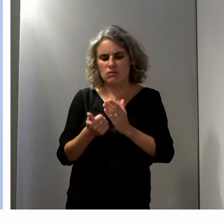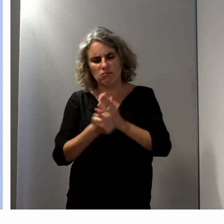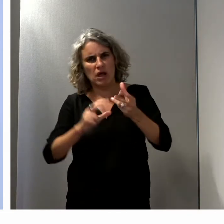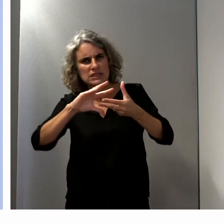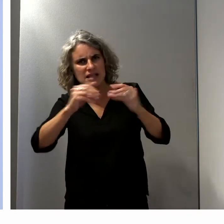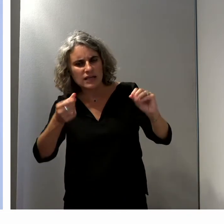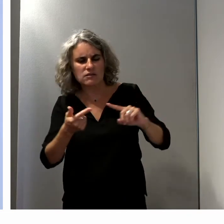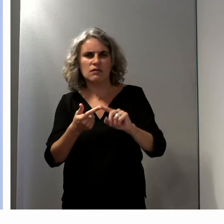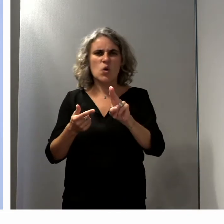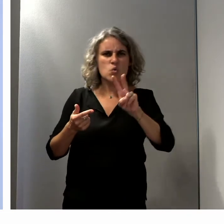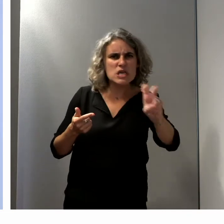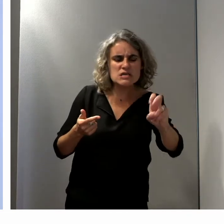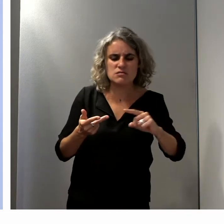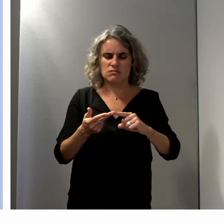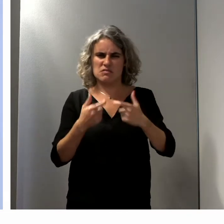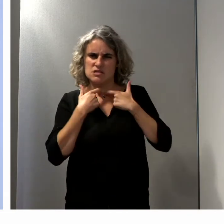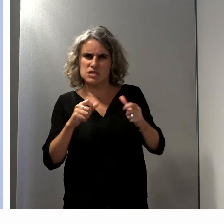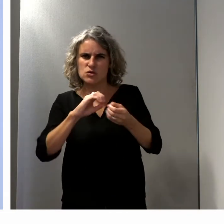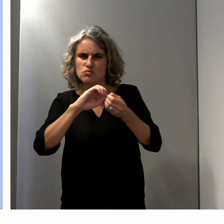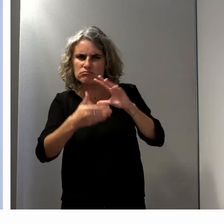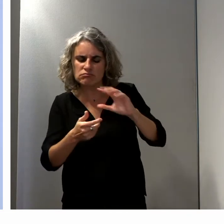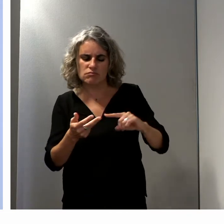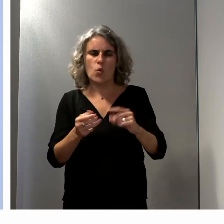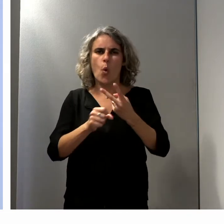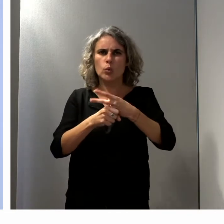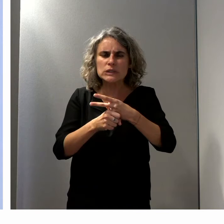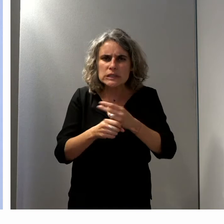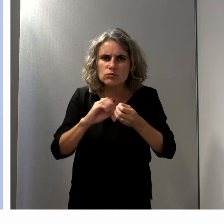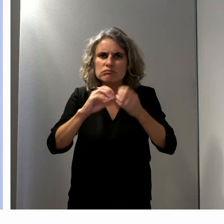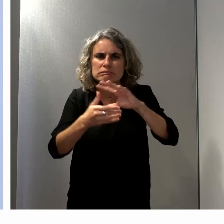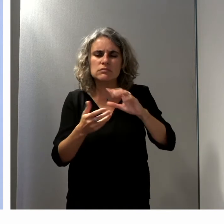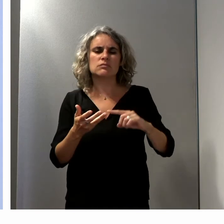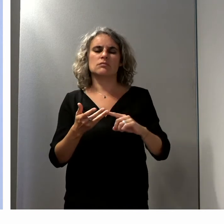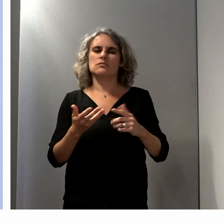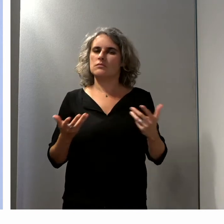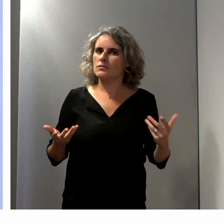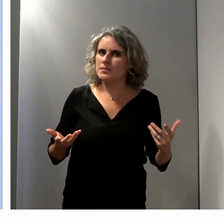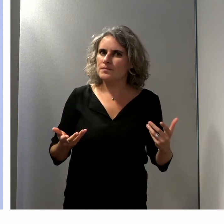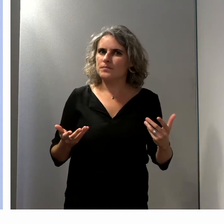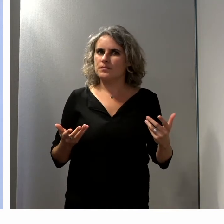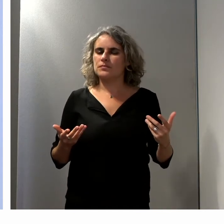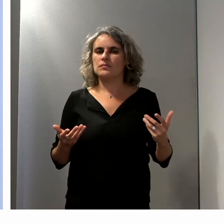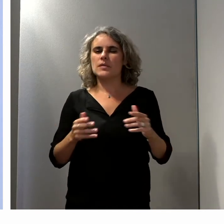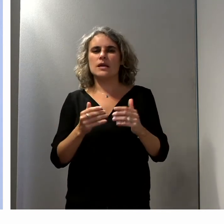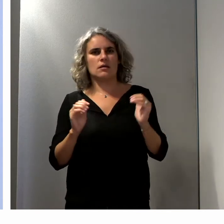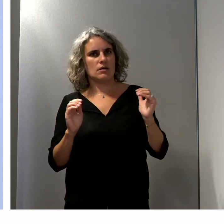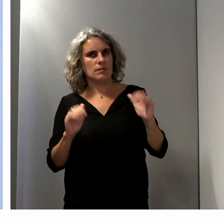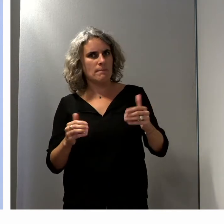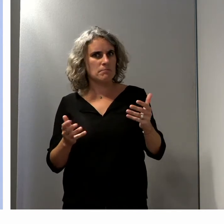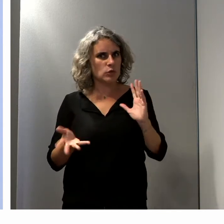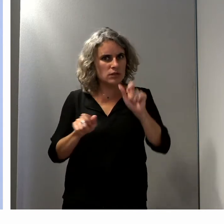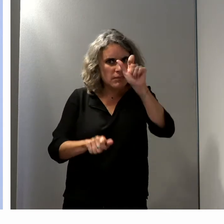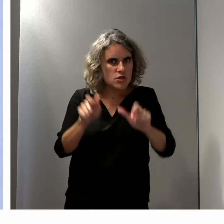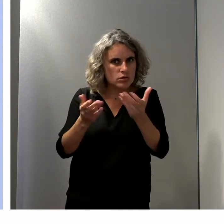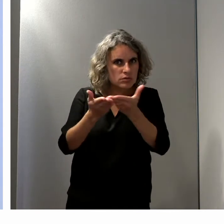de design, de UX, d'accessibilité numérique, d'outils numériques. Et dans le même temps, je pense quand même à une certaine partie